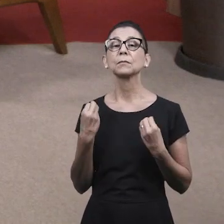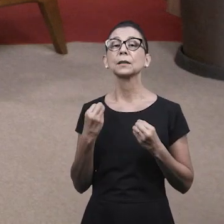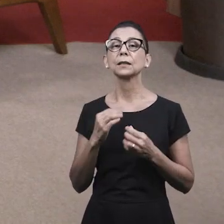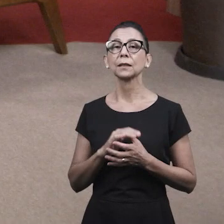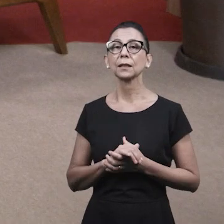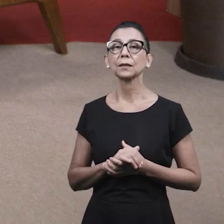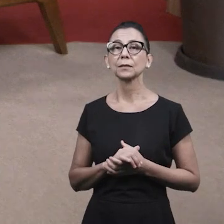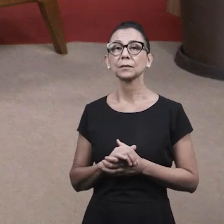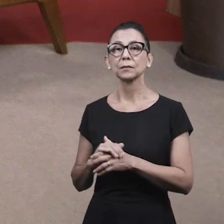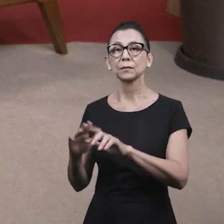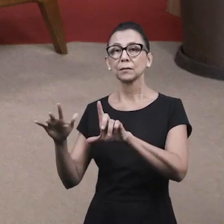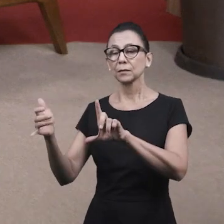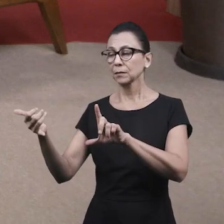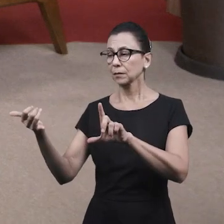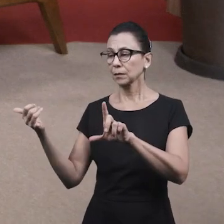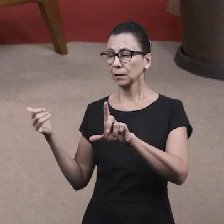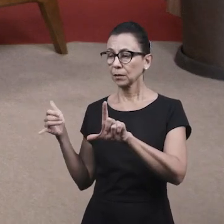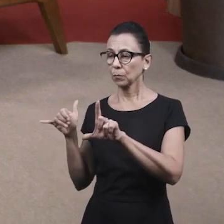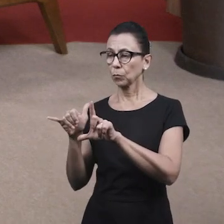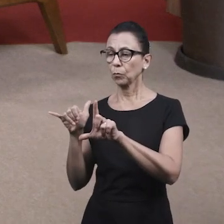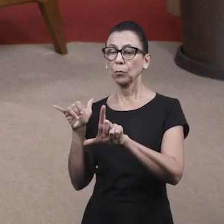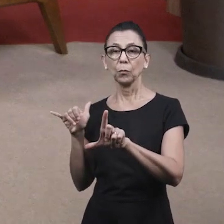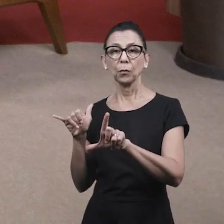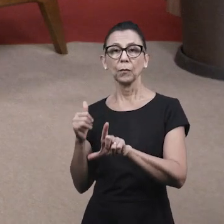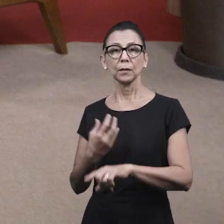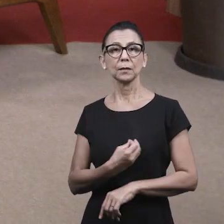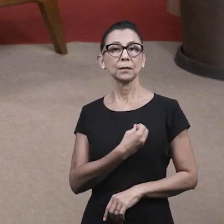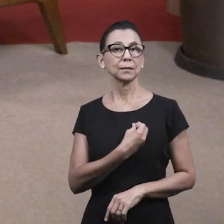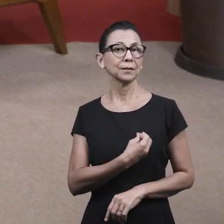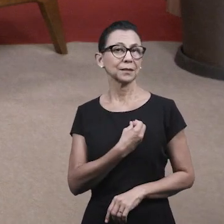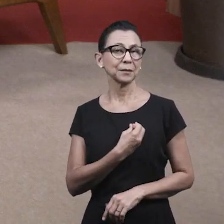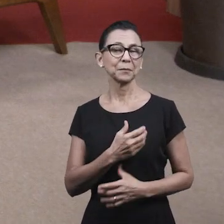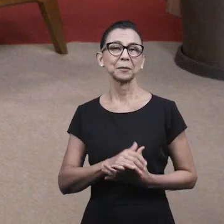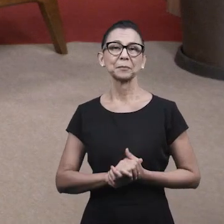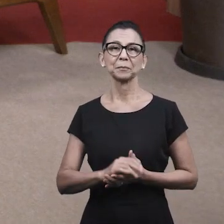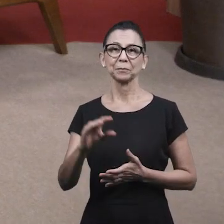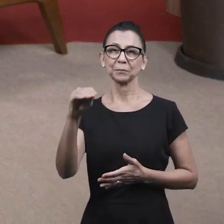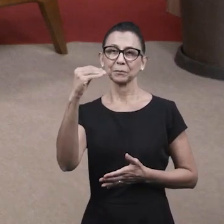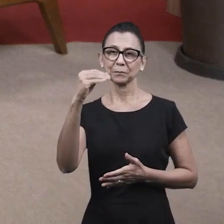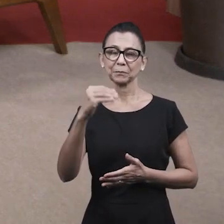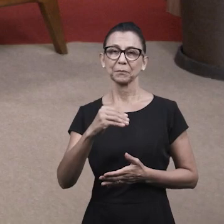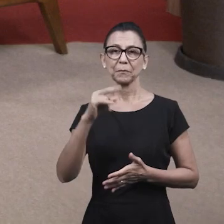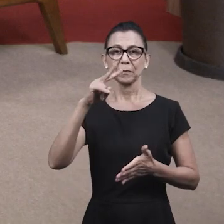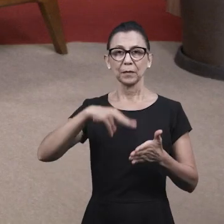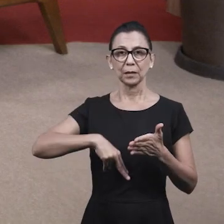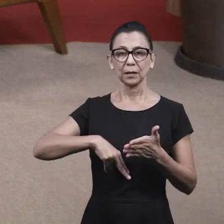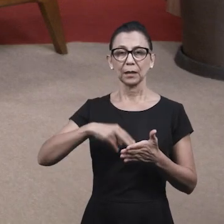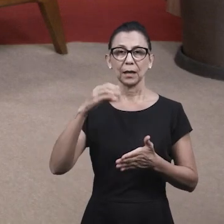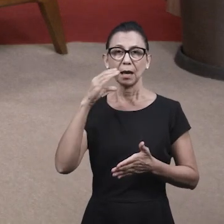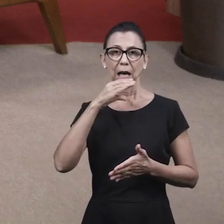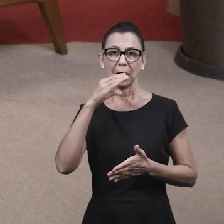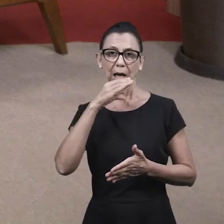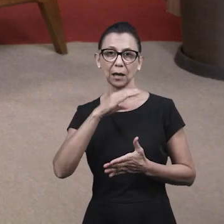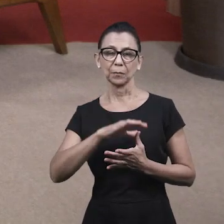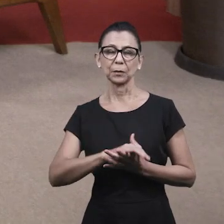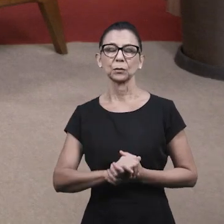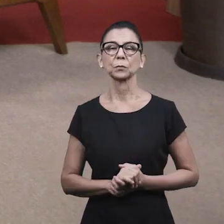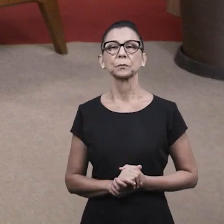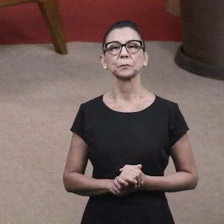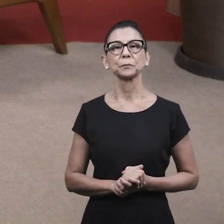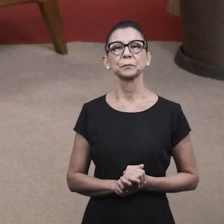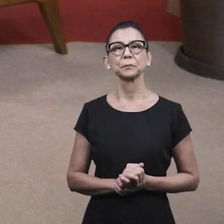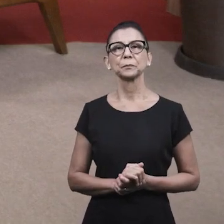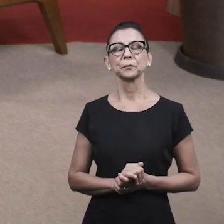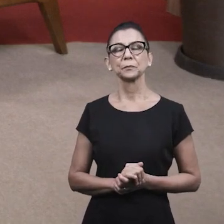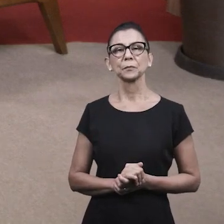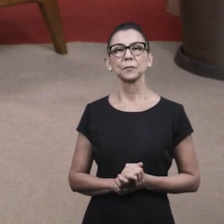pourquoi? Vous pouvez pointer l'appareil photo de votre smartphone et vous pouvez envoyer votre participation. Nous allons lire ici deux des participations qui ont été